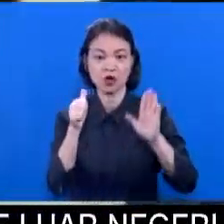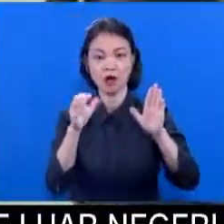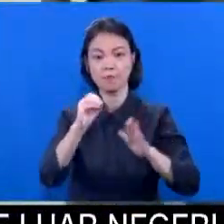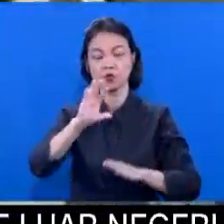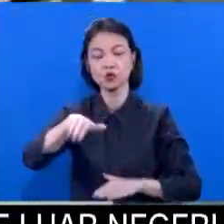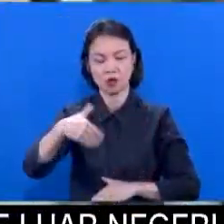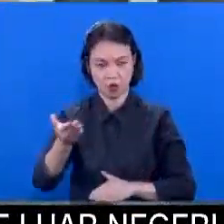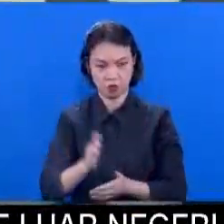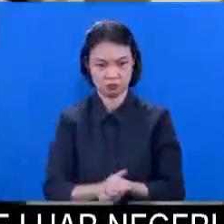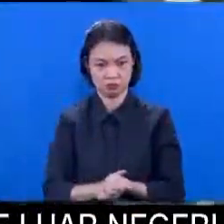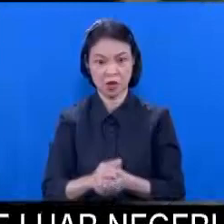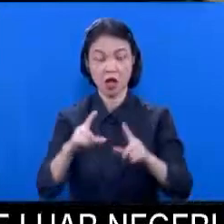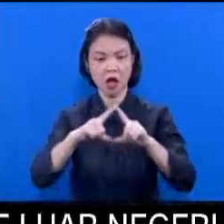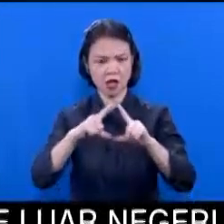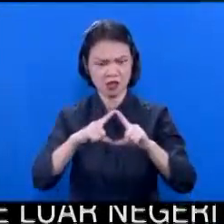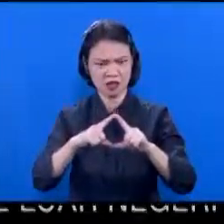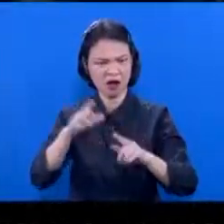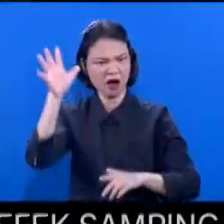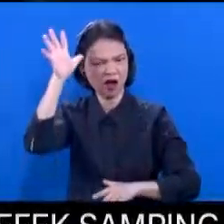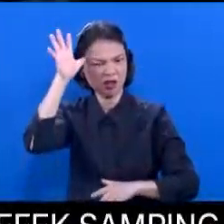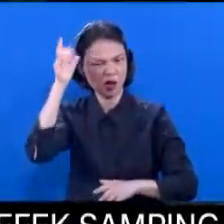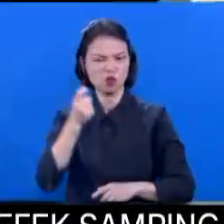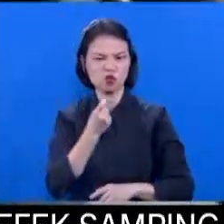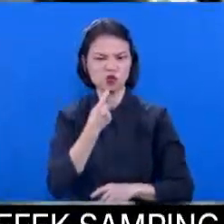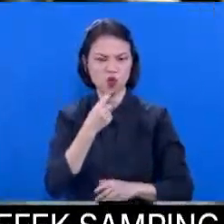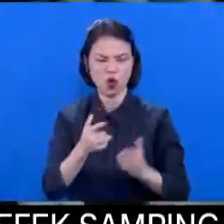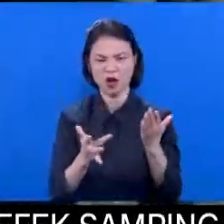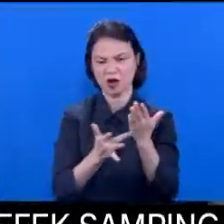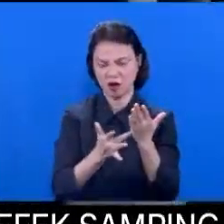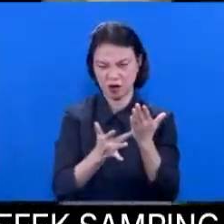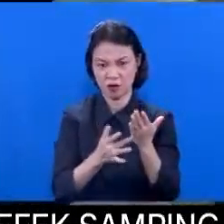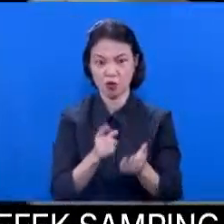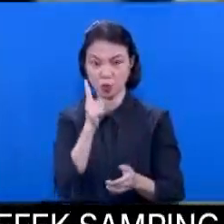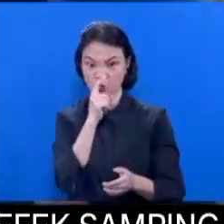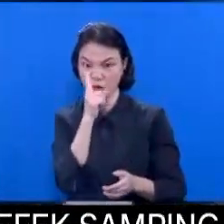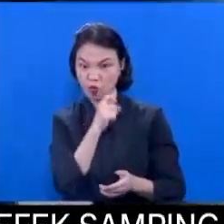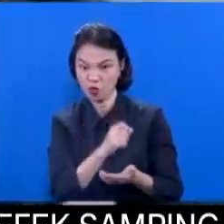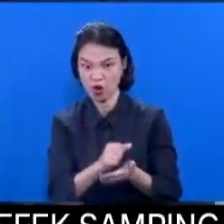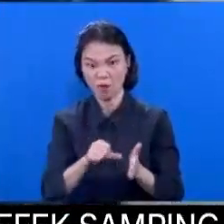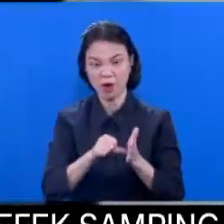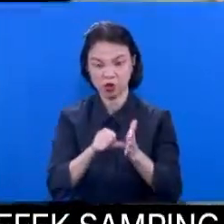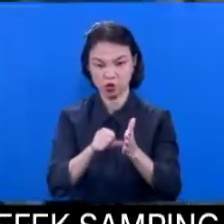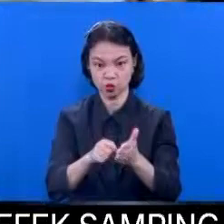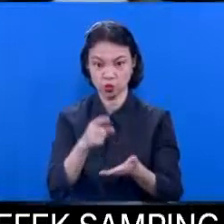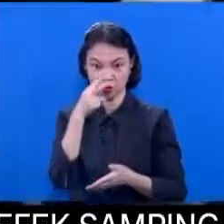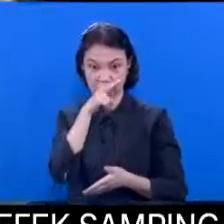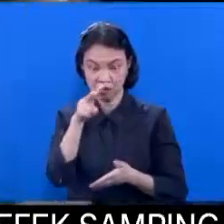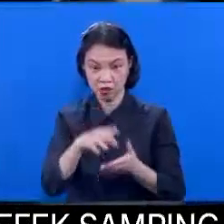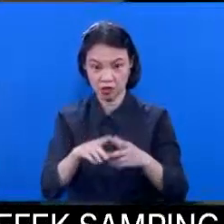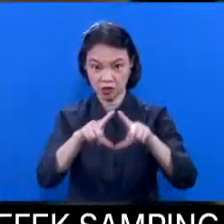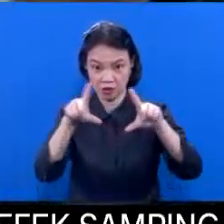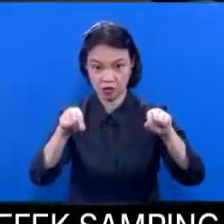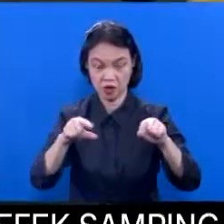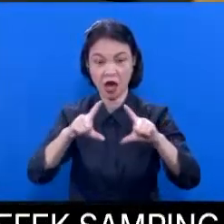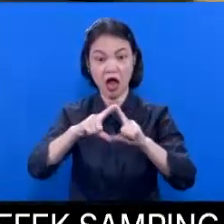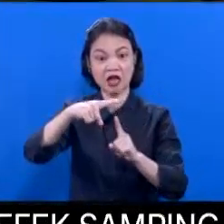Mengetahui korban gagap teknologi, ia berpura-pura menawarkan bantuan mengecek saldo uang pensiun di mesin ATM. Tanpa curiga, korban